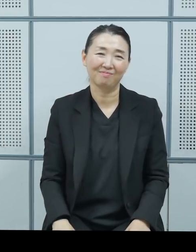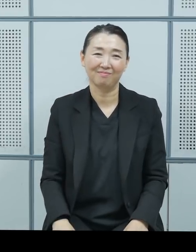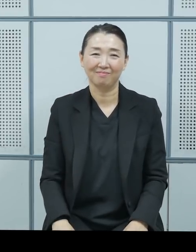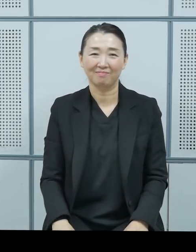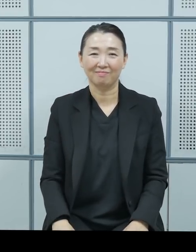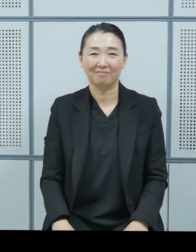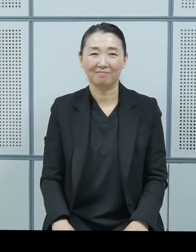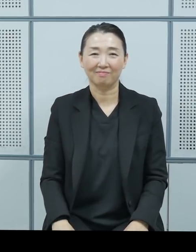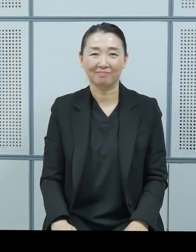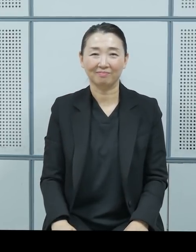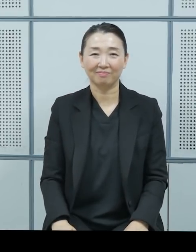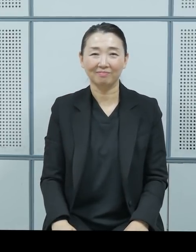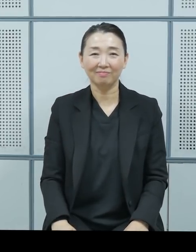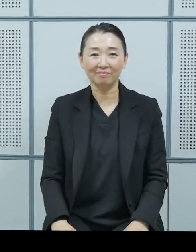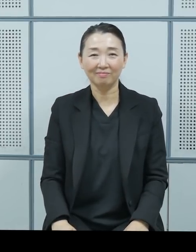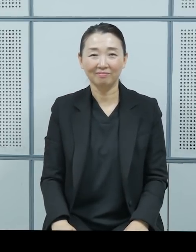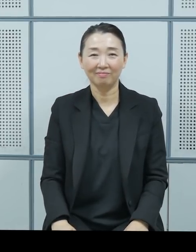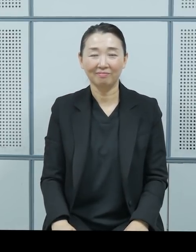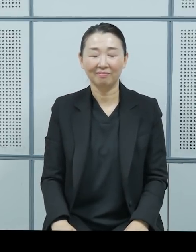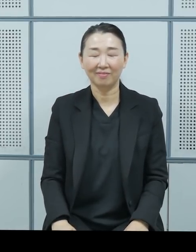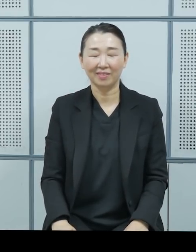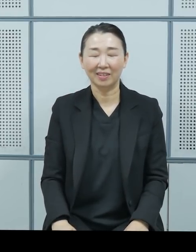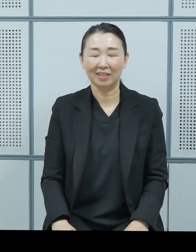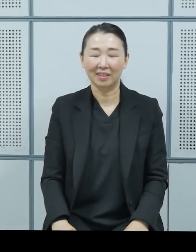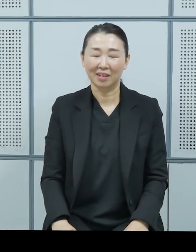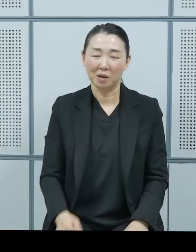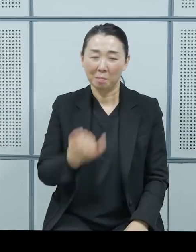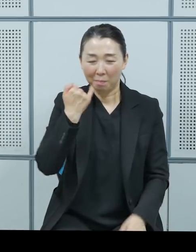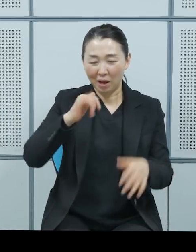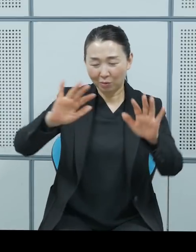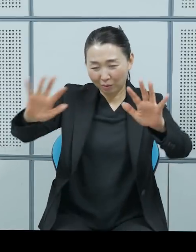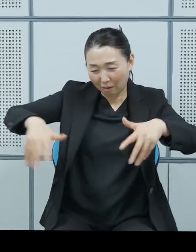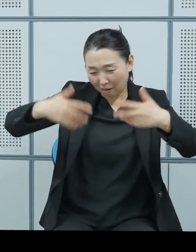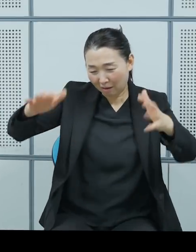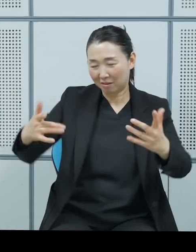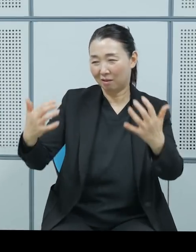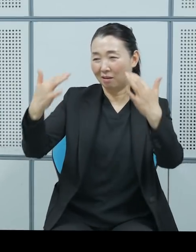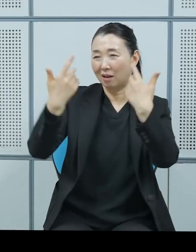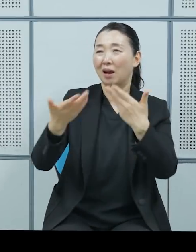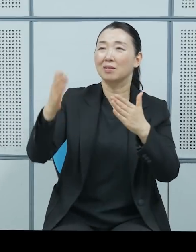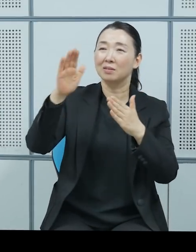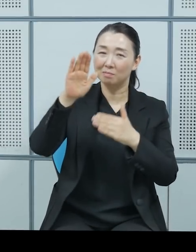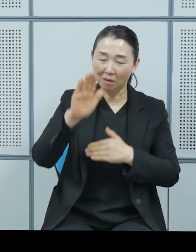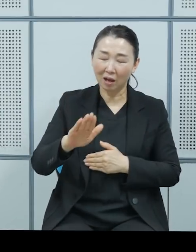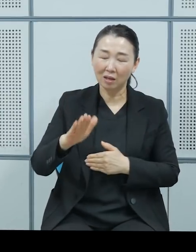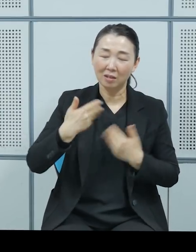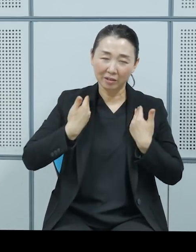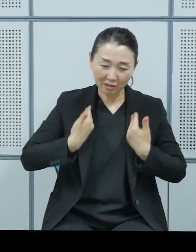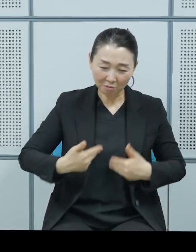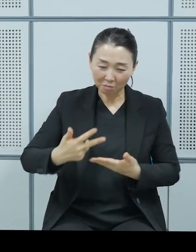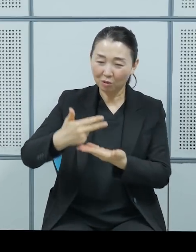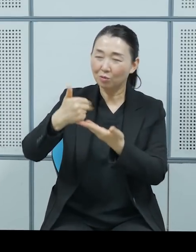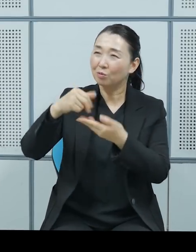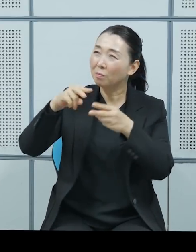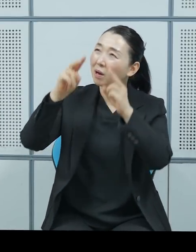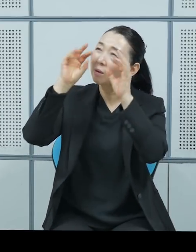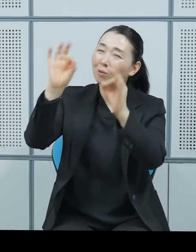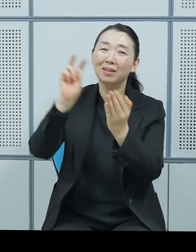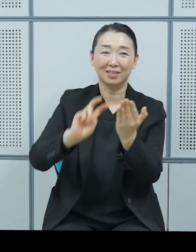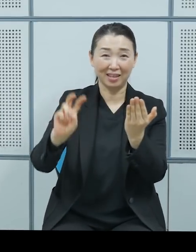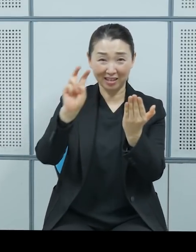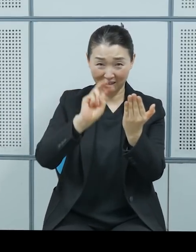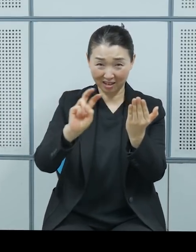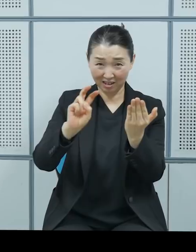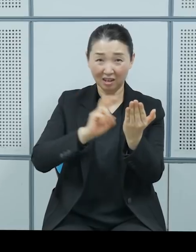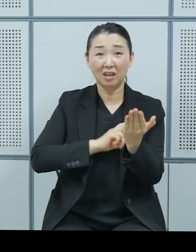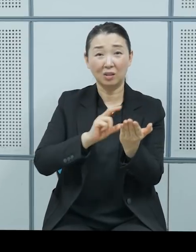와닿던가요? 그 진파도 날 향해 와도 잠잠하게 주를 바라보라 하는 찬양이